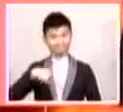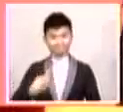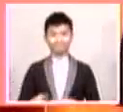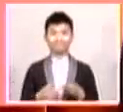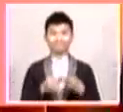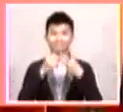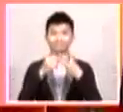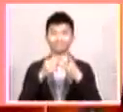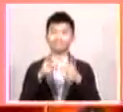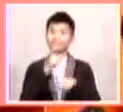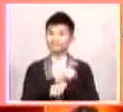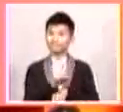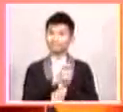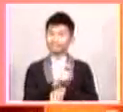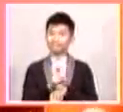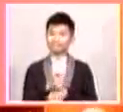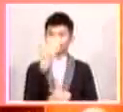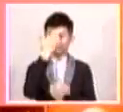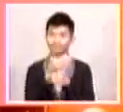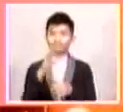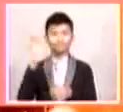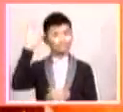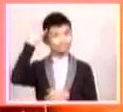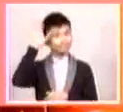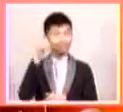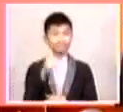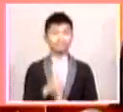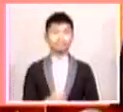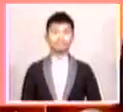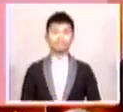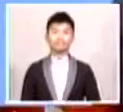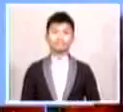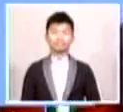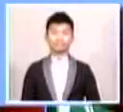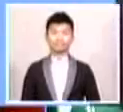在结论同样十分钟的部分，请苏贞昌先生来请。